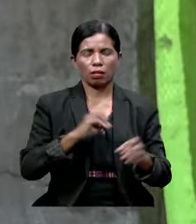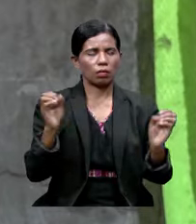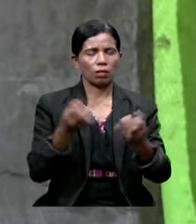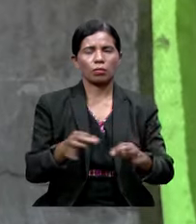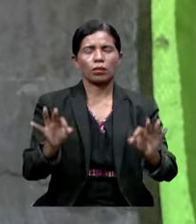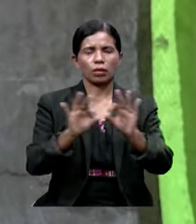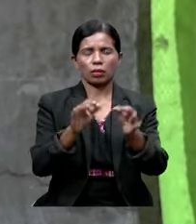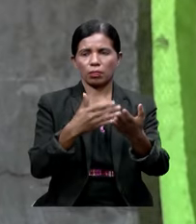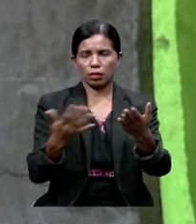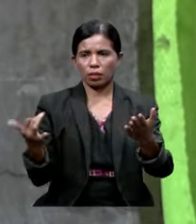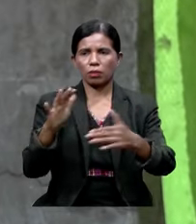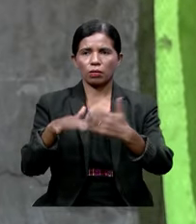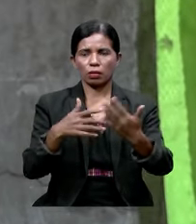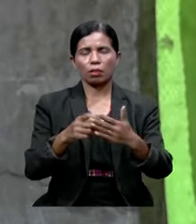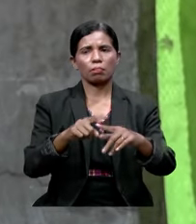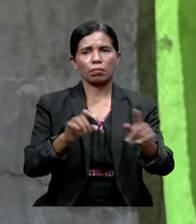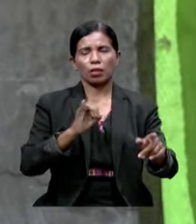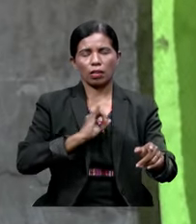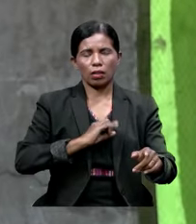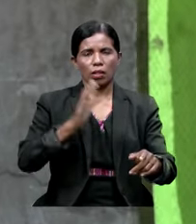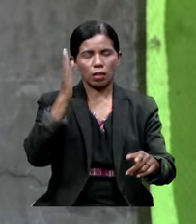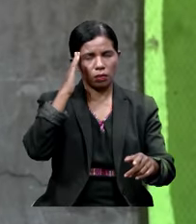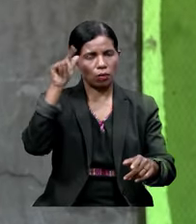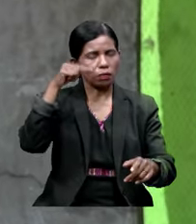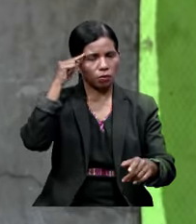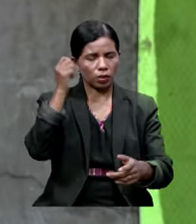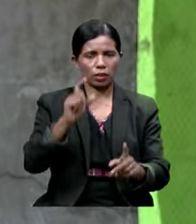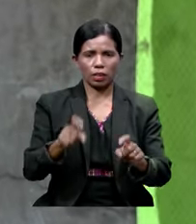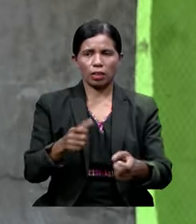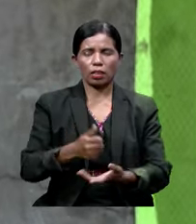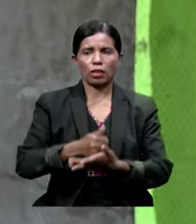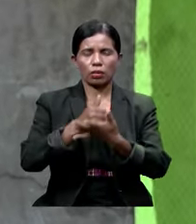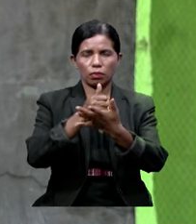basa sanser ne mai be hau nia makne governo tenki tau matamba